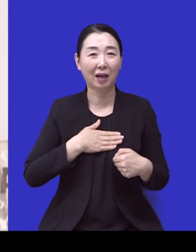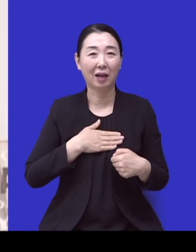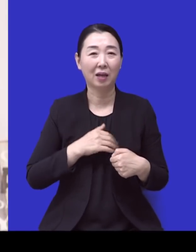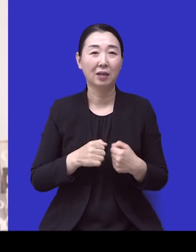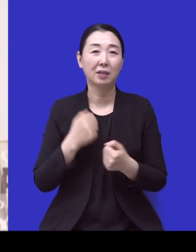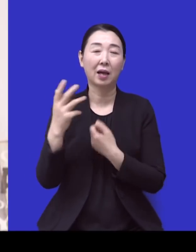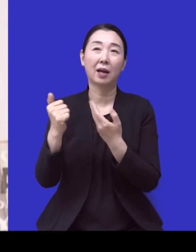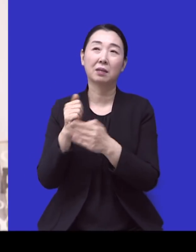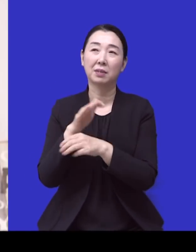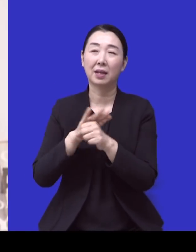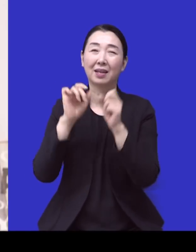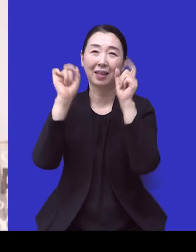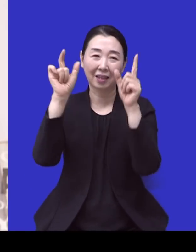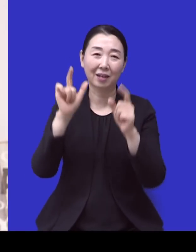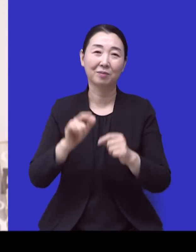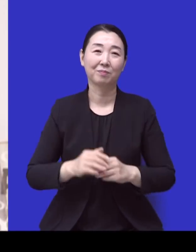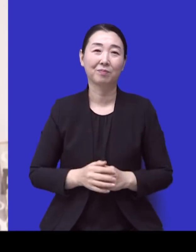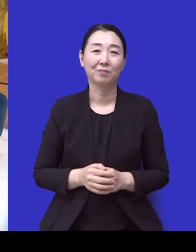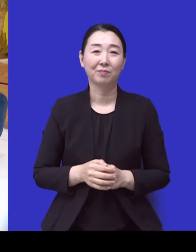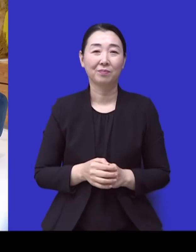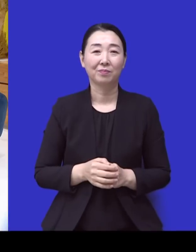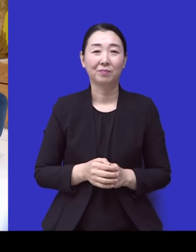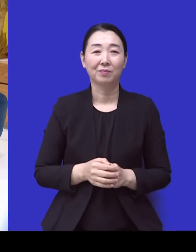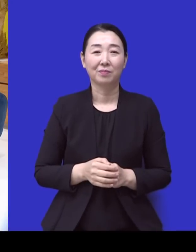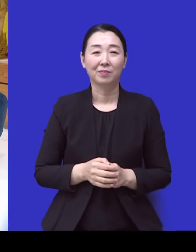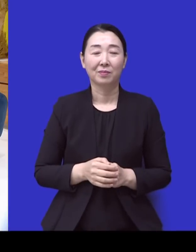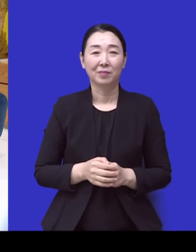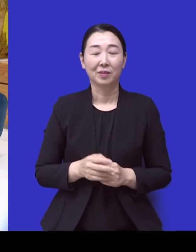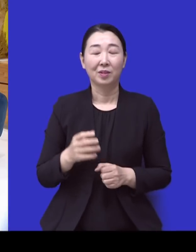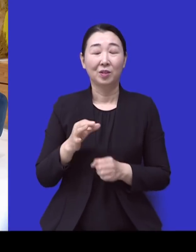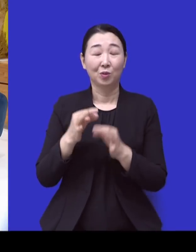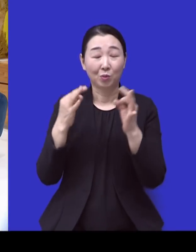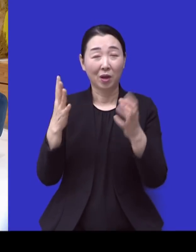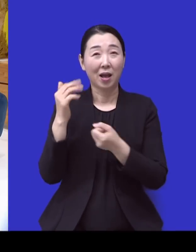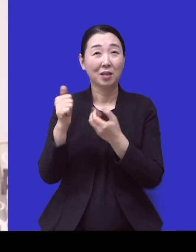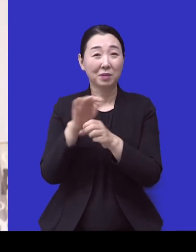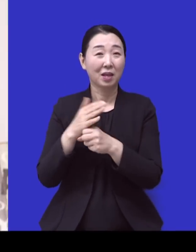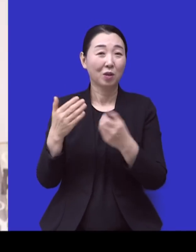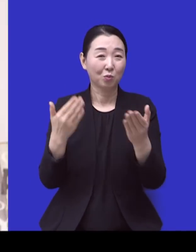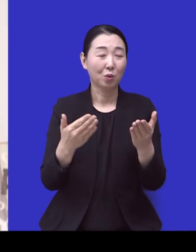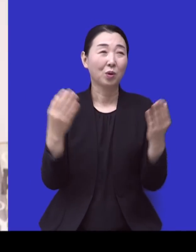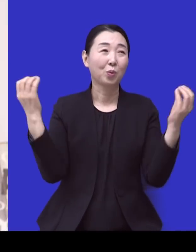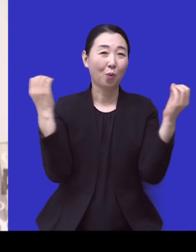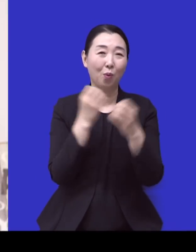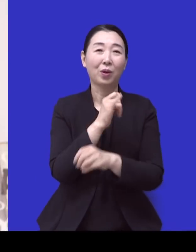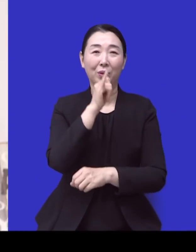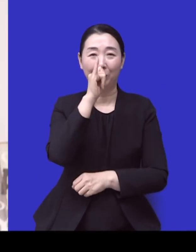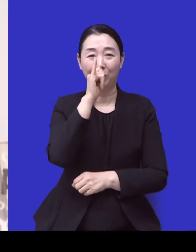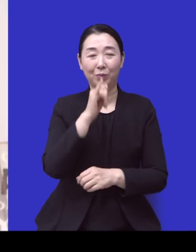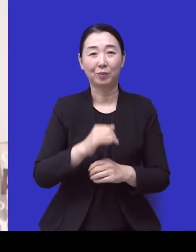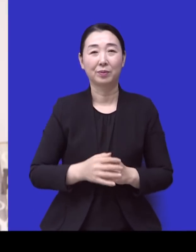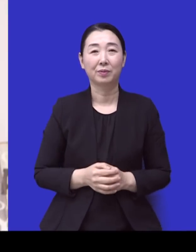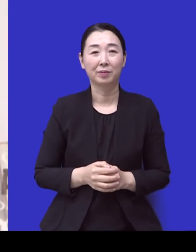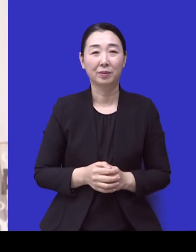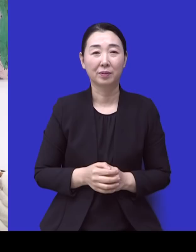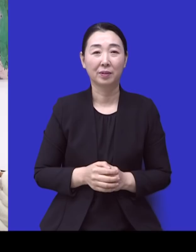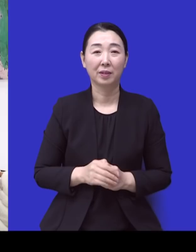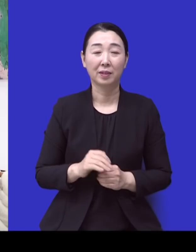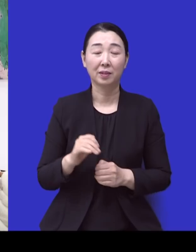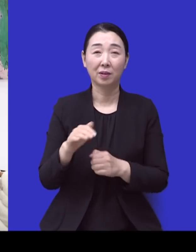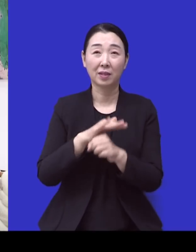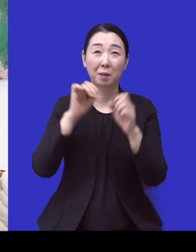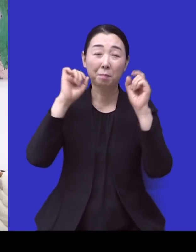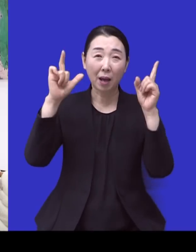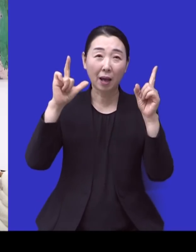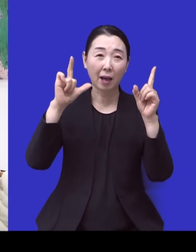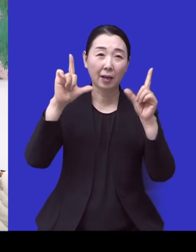하나님의 사랑을 좀 깨닫게 됐던 것 같아요. 네. 그동안 하나님이 엄청 사랑해 주셨는데 그것도 오해하시고. 네, 맞아요. 그럼 그걸 깨달으면서